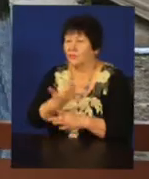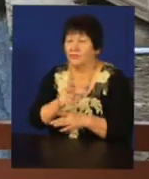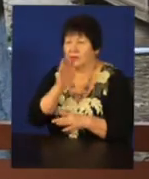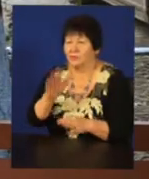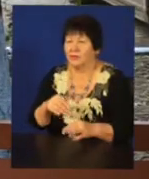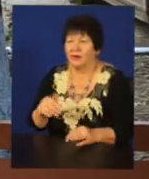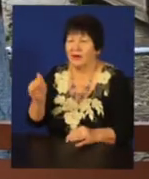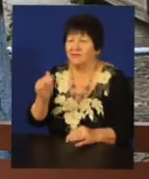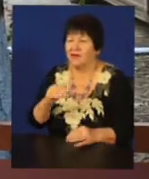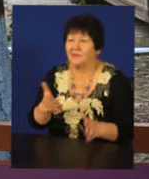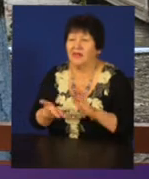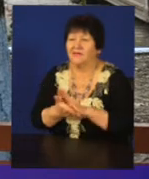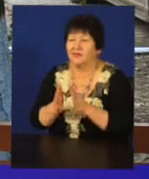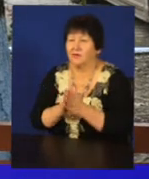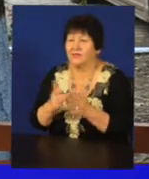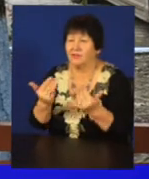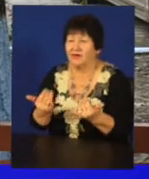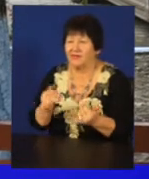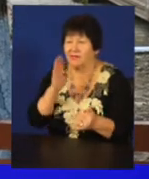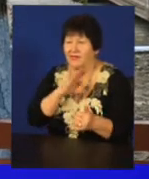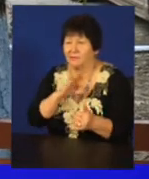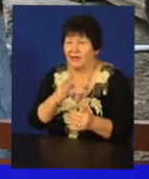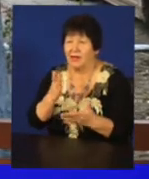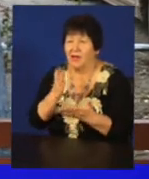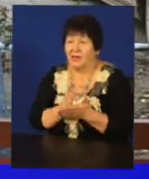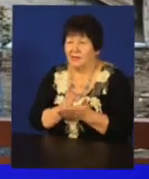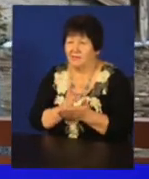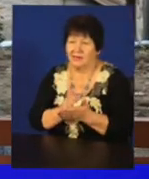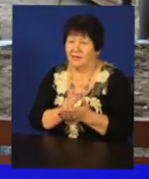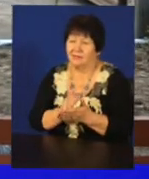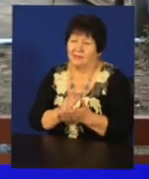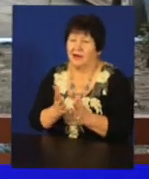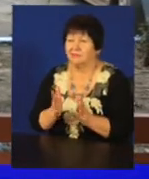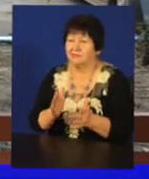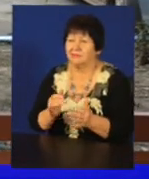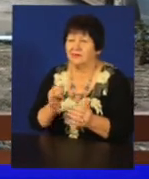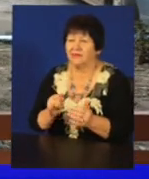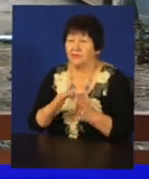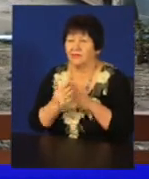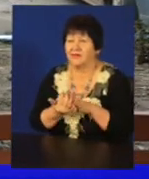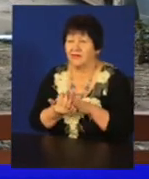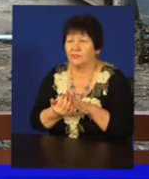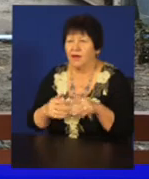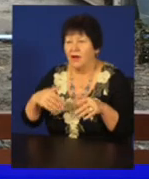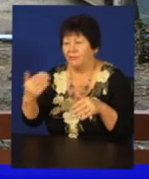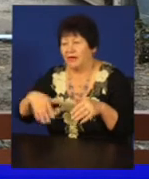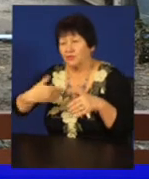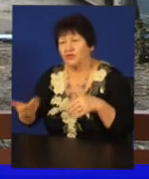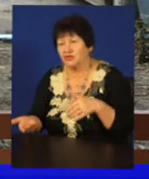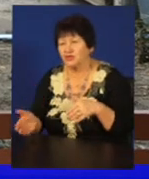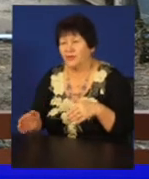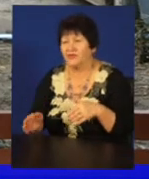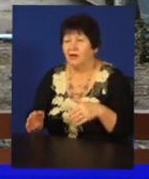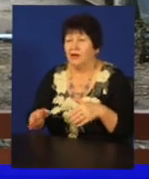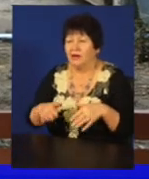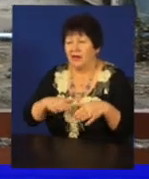da, într-adevăr, situația în privința apei este cam gravă, fiindcă satul, partea de jos a satului, dacă e